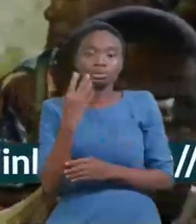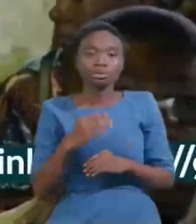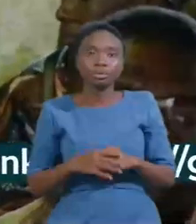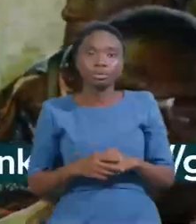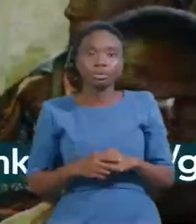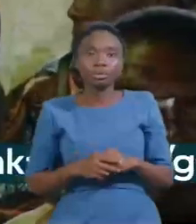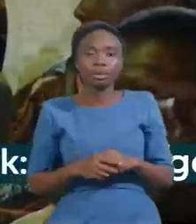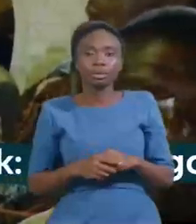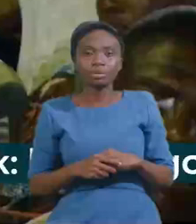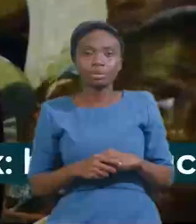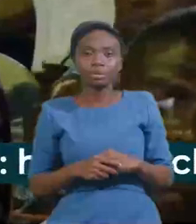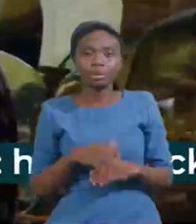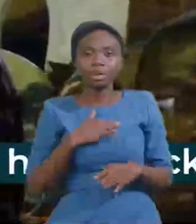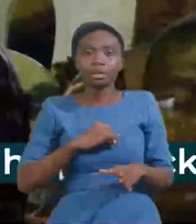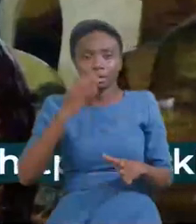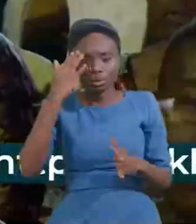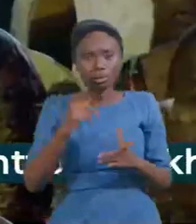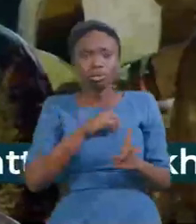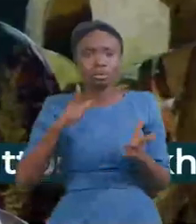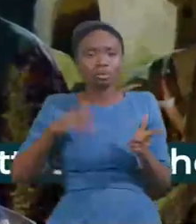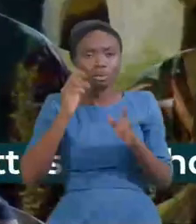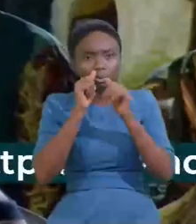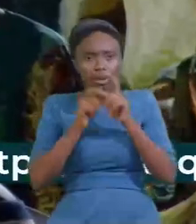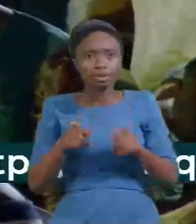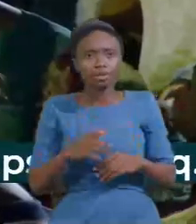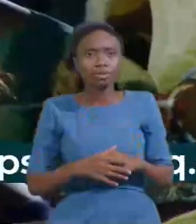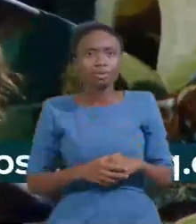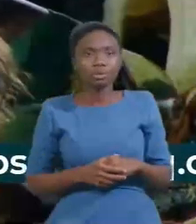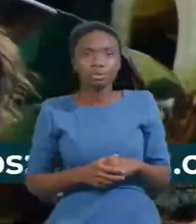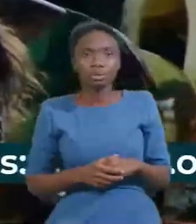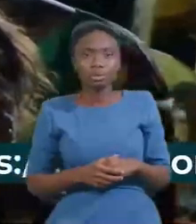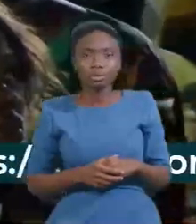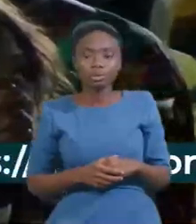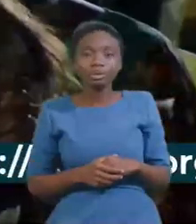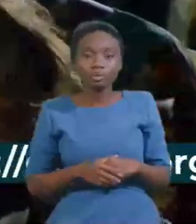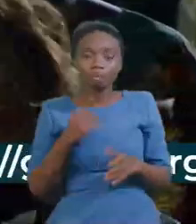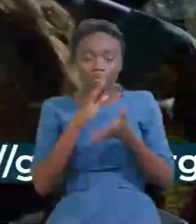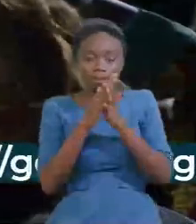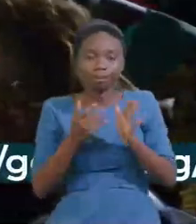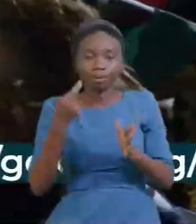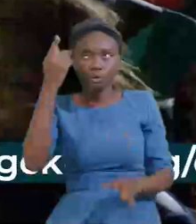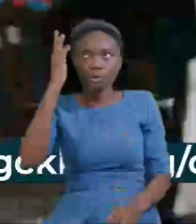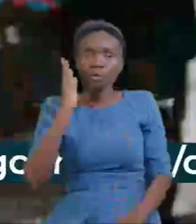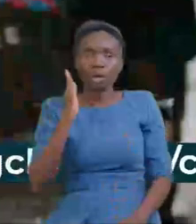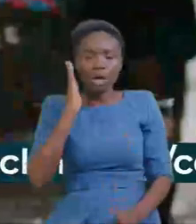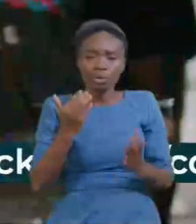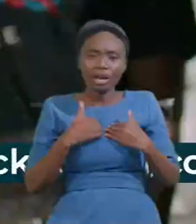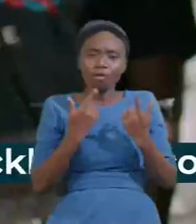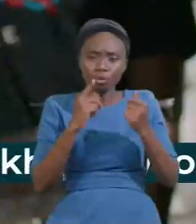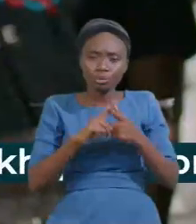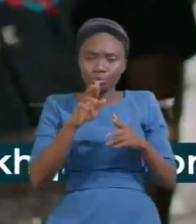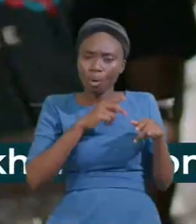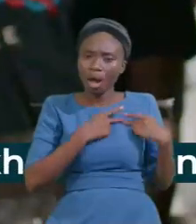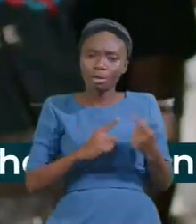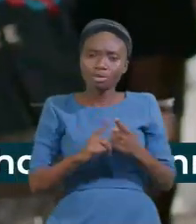I know the Lord will bless you. Et je sais que le Seigneur vous bénira. The peace of God which has come into your heart today.